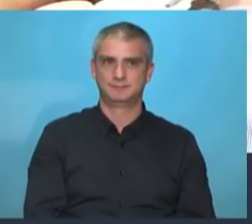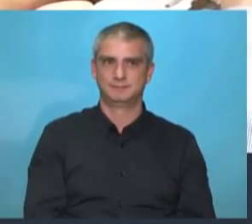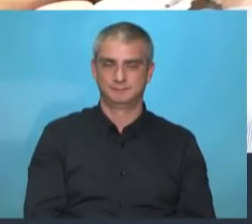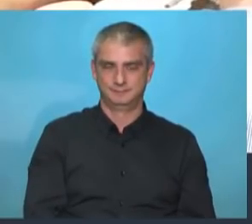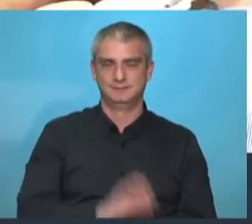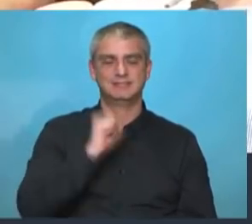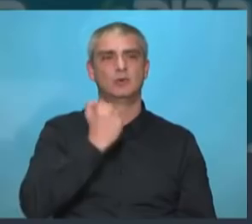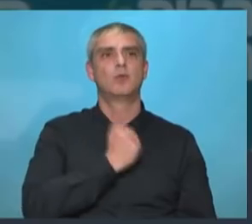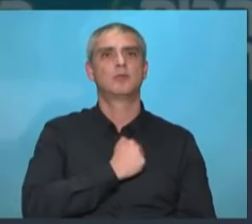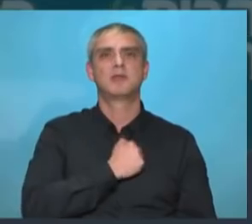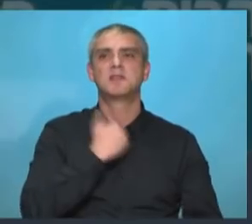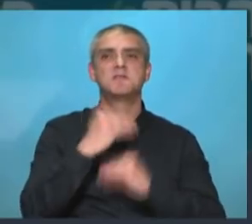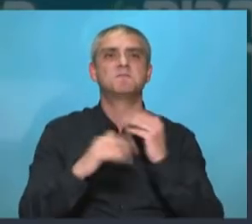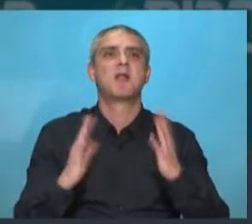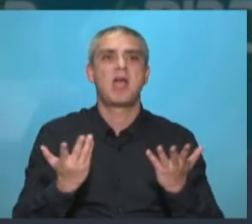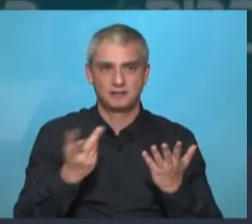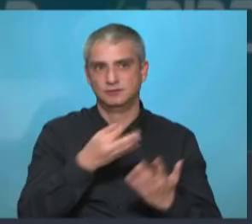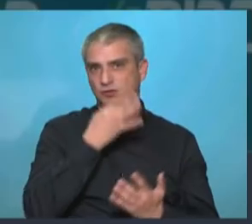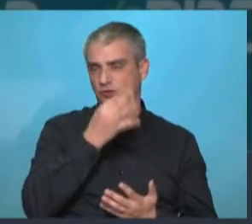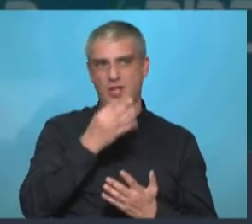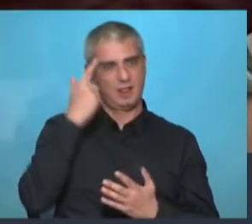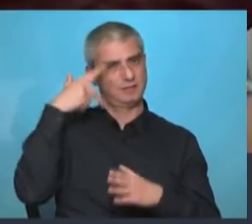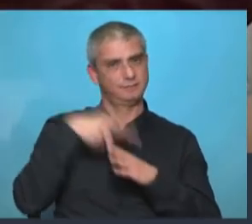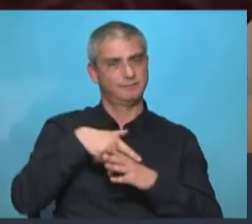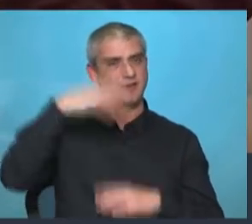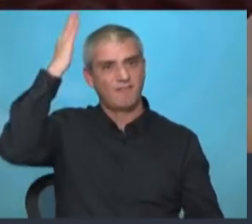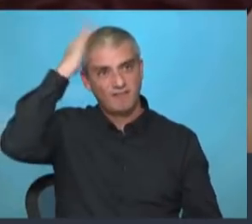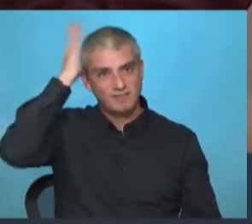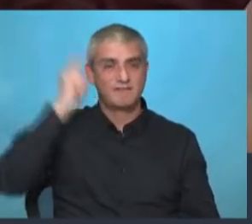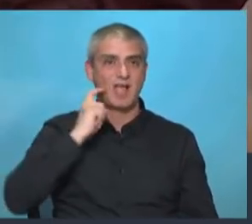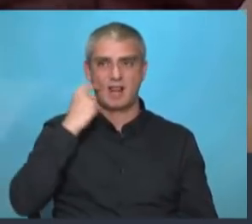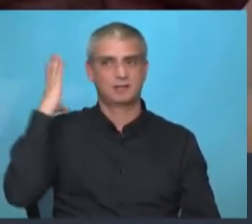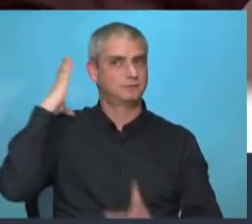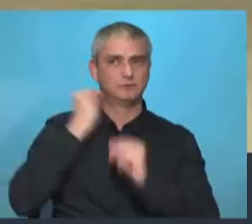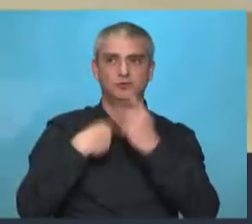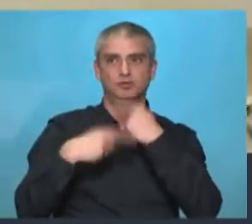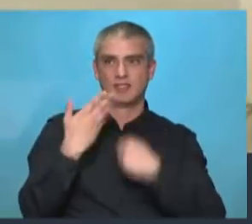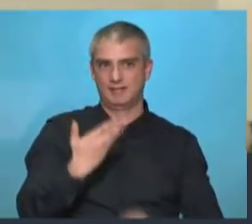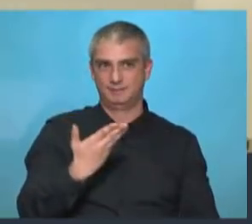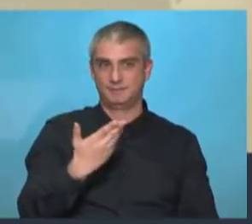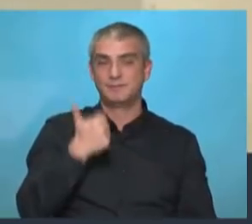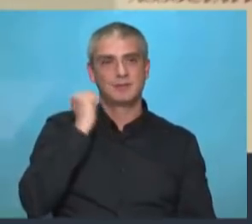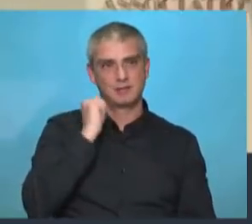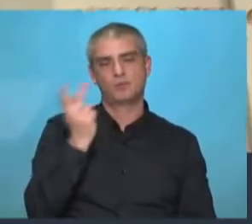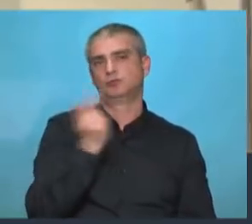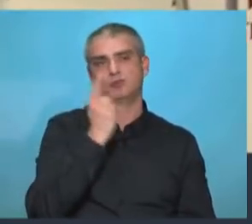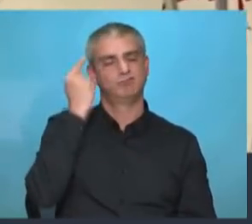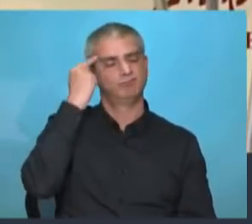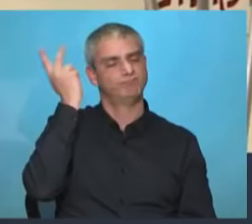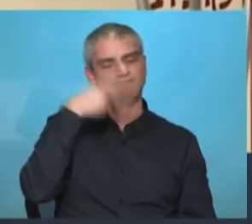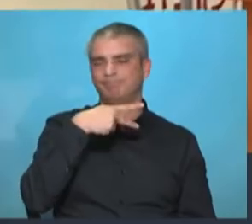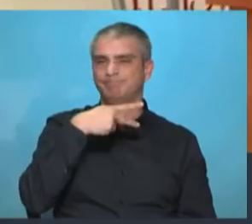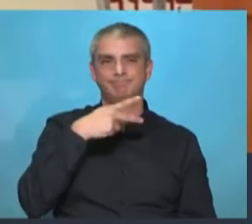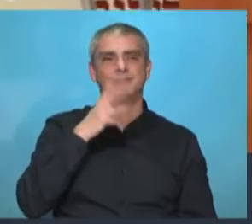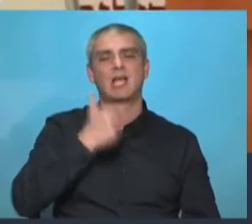הציונות הדתית לאן? זו השאלה שהסיקה את נפתלי בנט והילד שקד בשנים האחרונות. אתמול הגיעו השניים למסקנה של